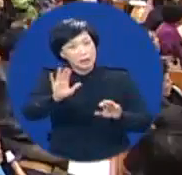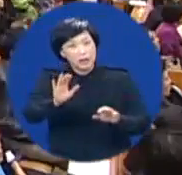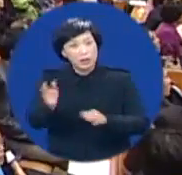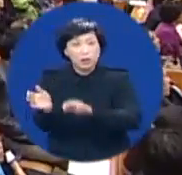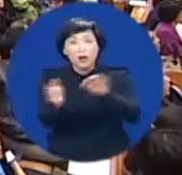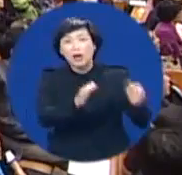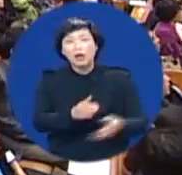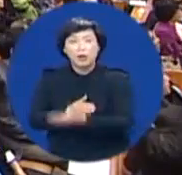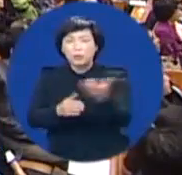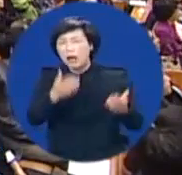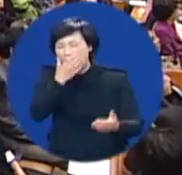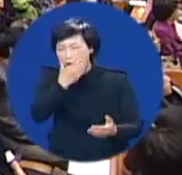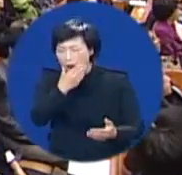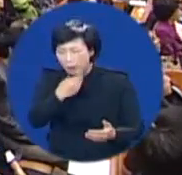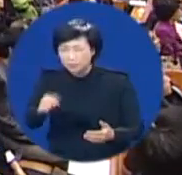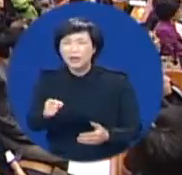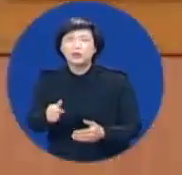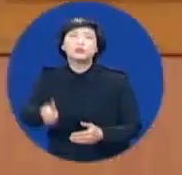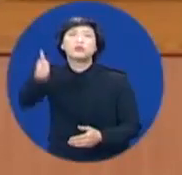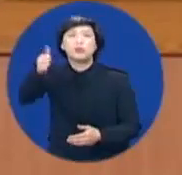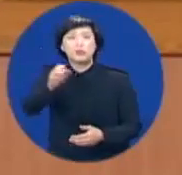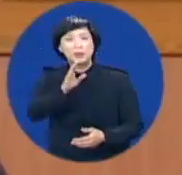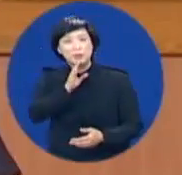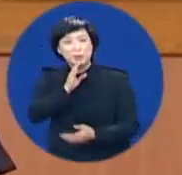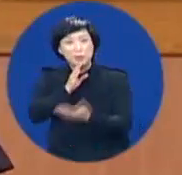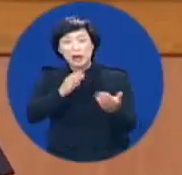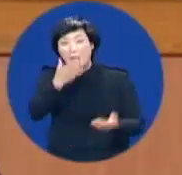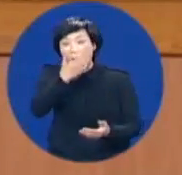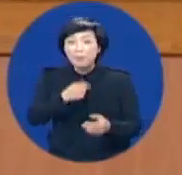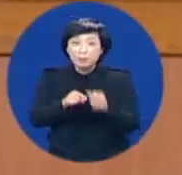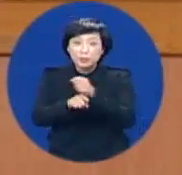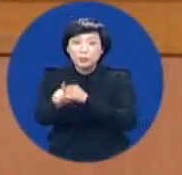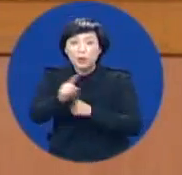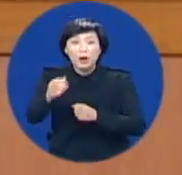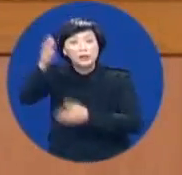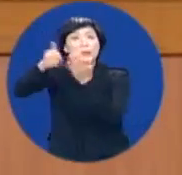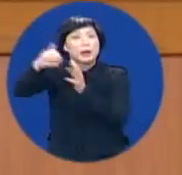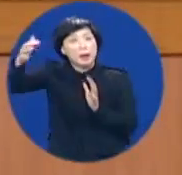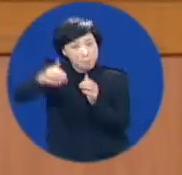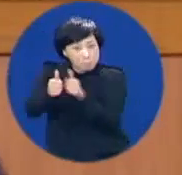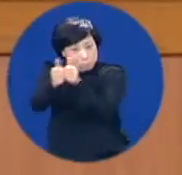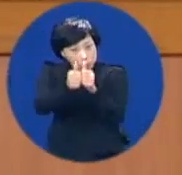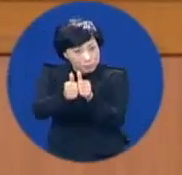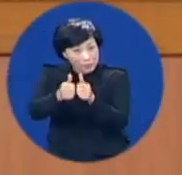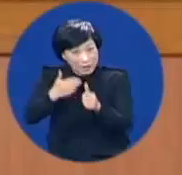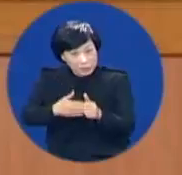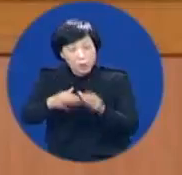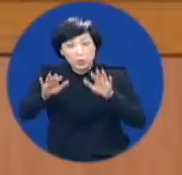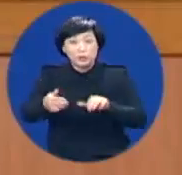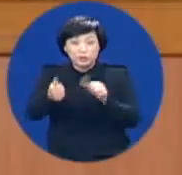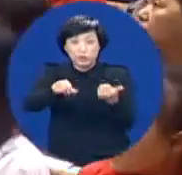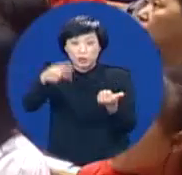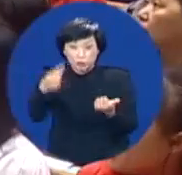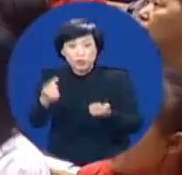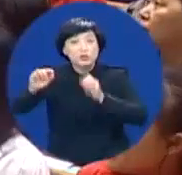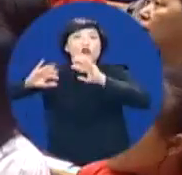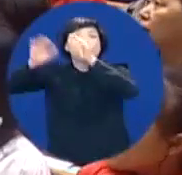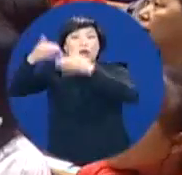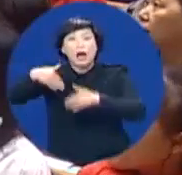사는 거예요. 행복이 뭐냐? 하나님과 함께 사는 것. 오늘 죽어도 천국 갈 수 있는